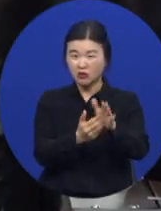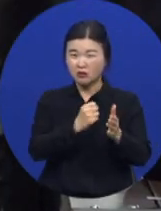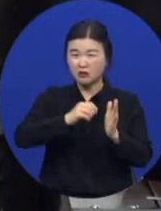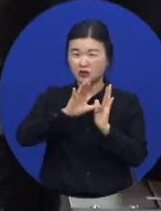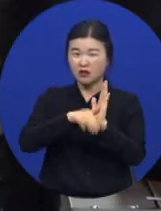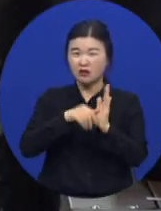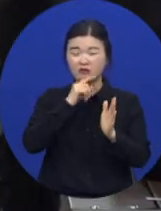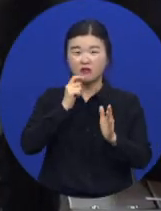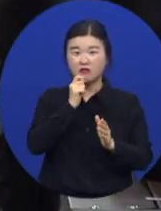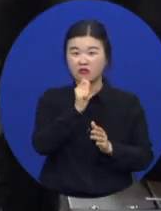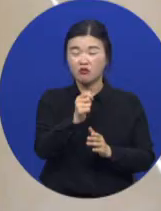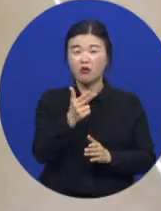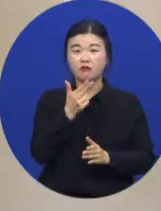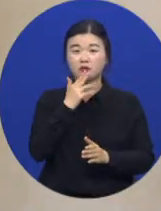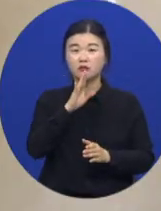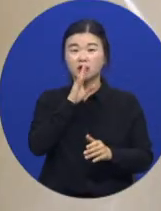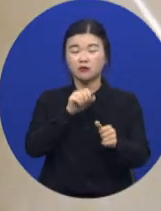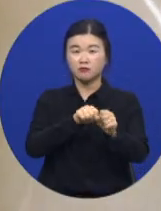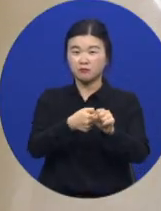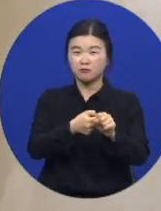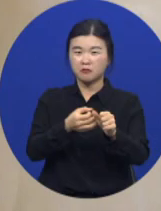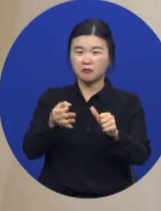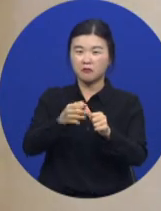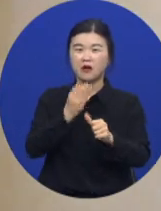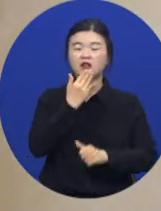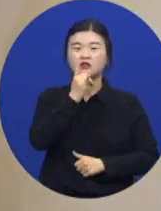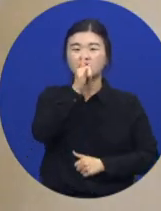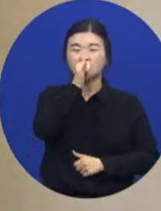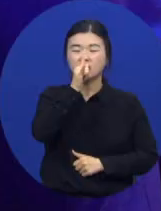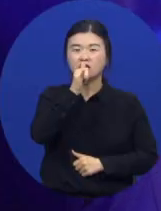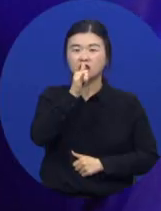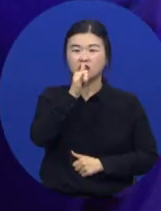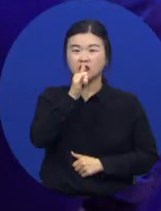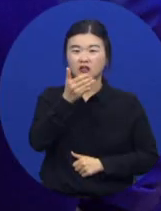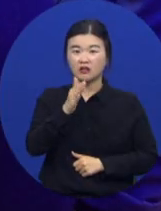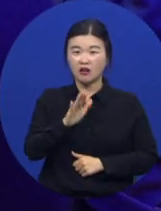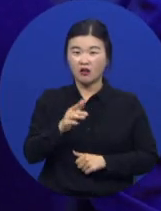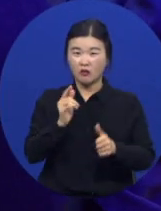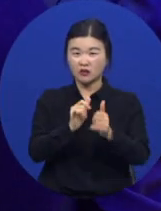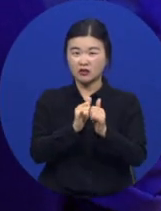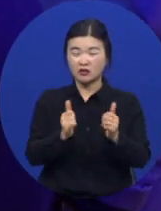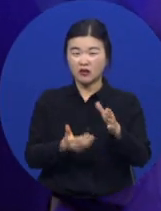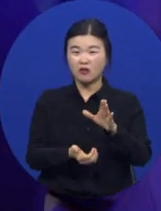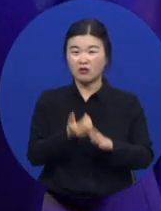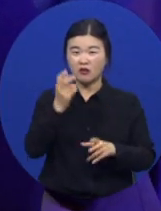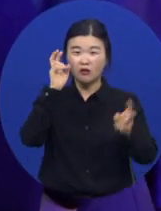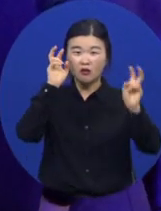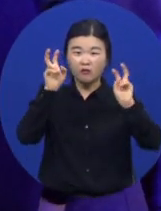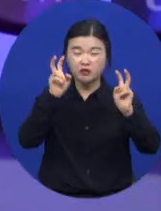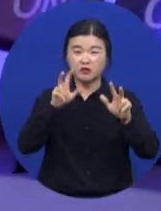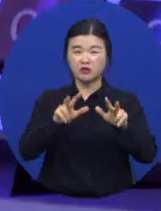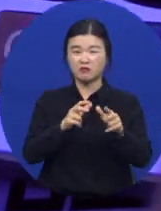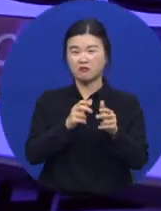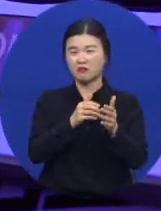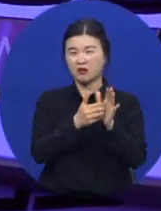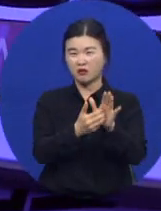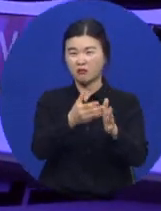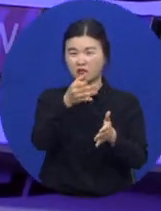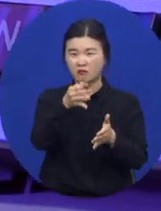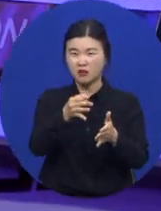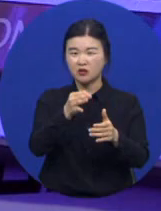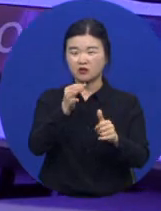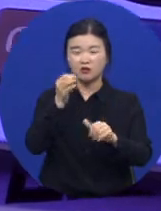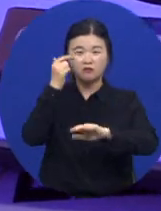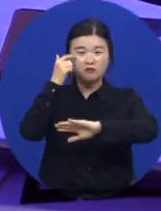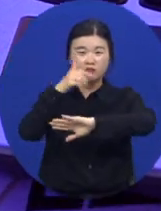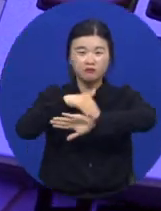위반하면 경고 없이 곧바로 처벌하는 원스트라이크 아웃제를 적용하고 확진자가 발생한 업소에는 방역 비용에 대한 손해배상도